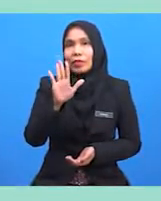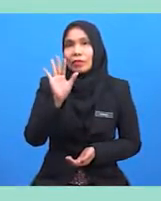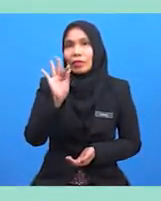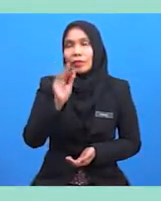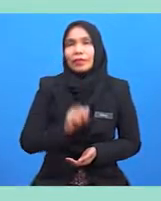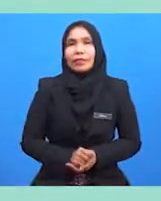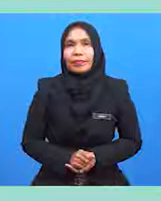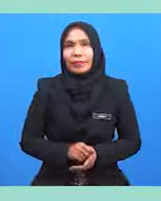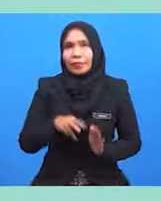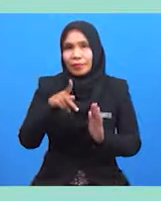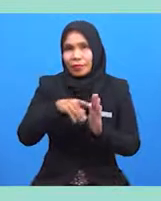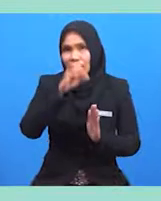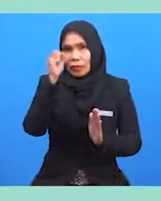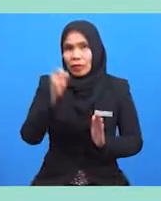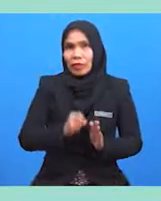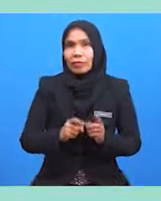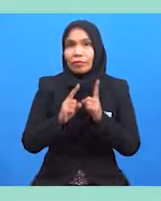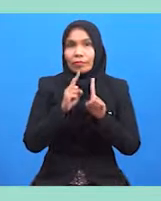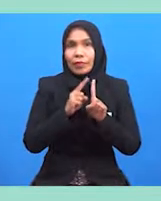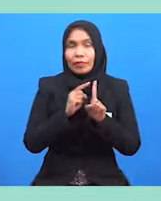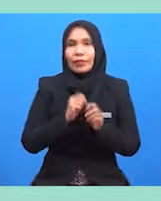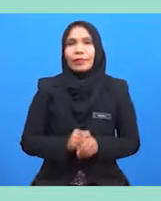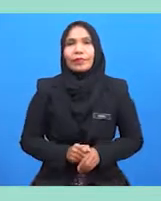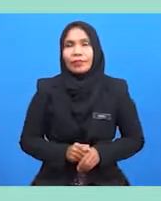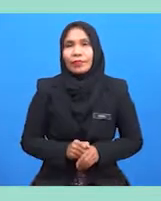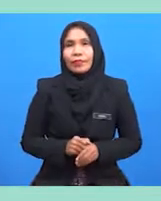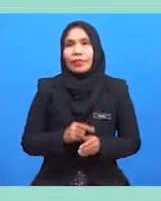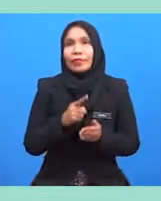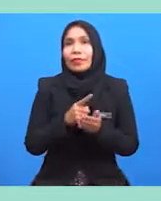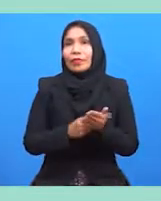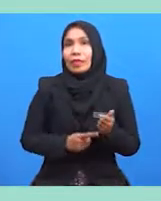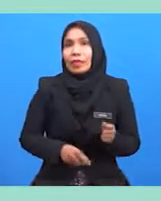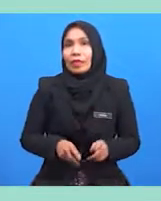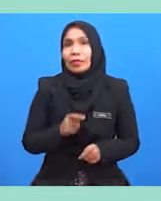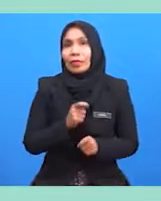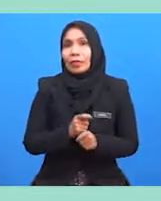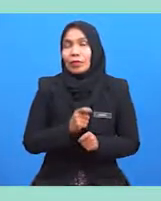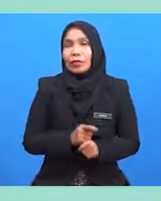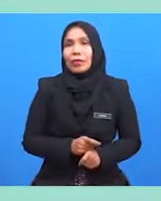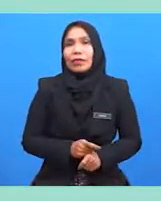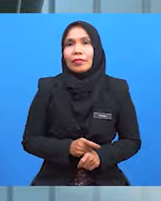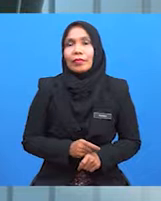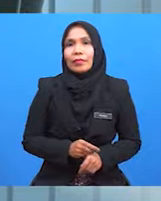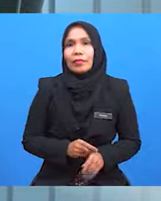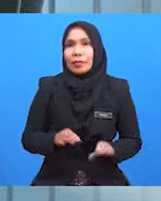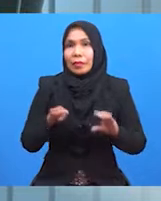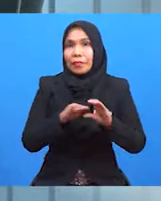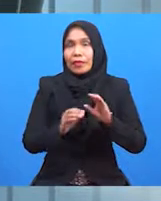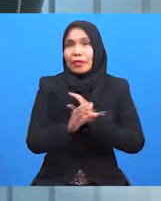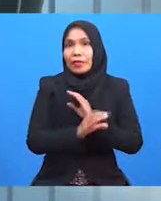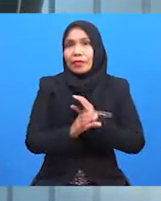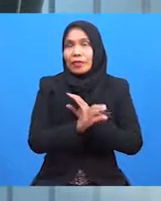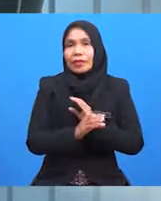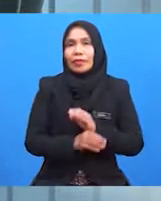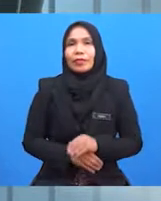Persoalan pertama. Tahukah anda apakah fungsi Bank Negara Malaysia di negara kita? Untuk